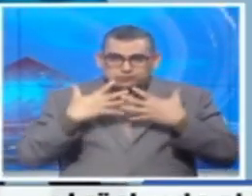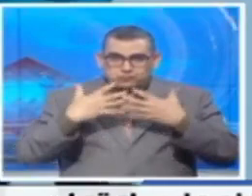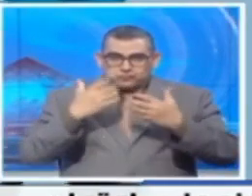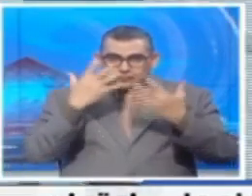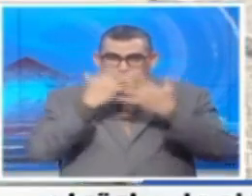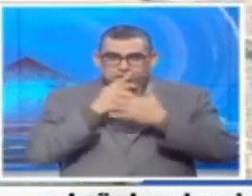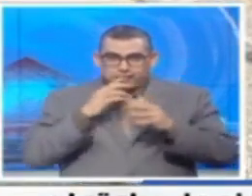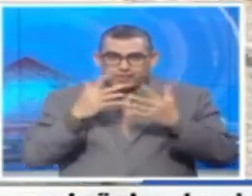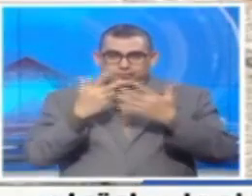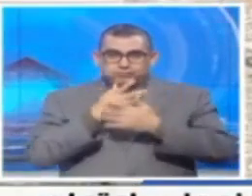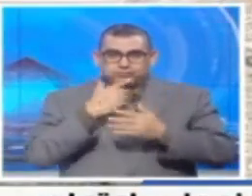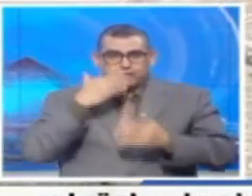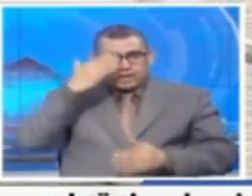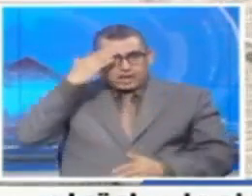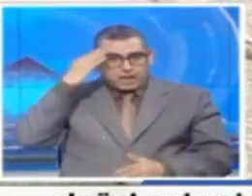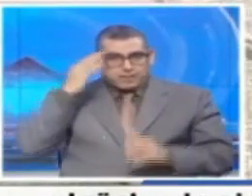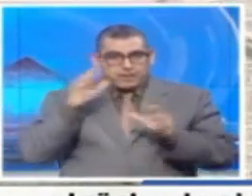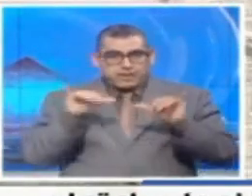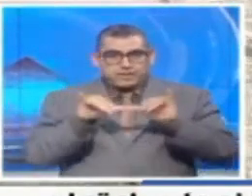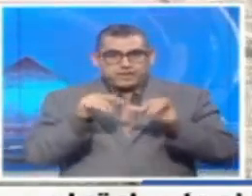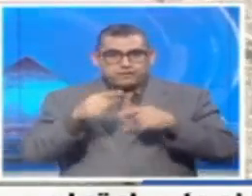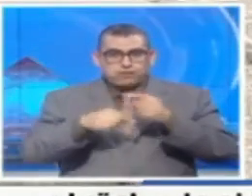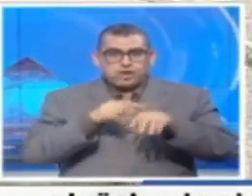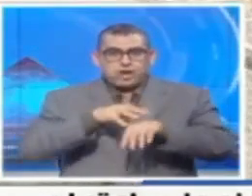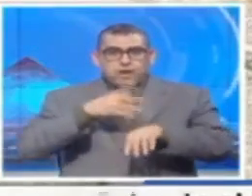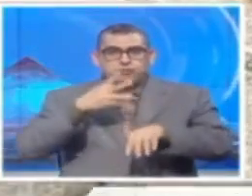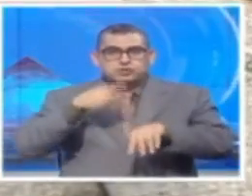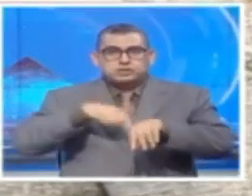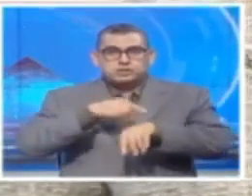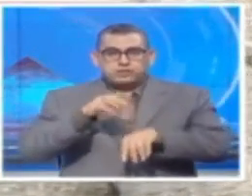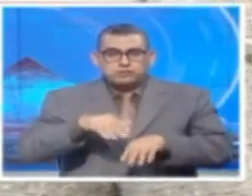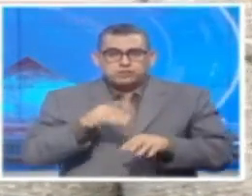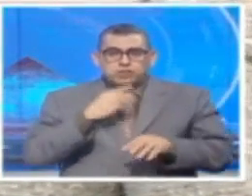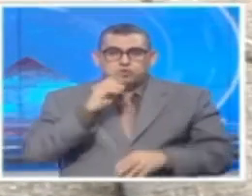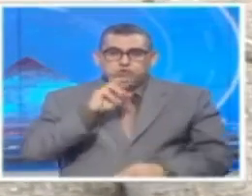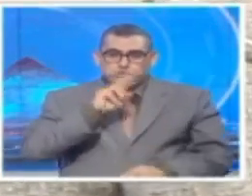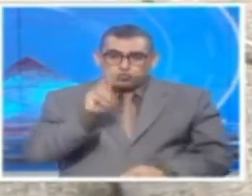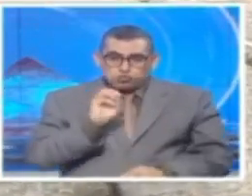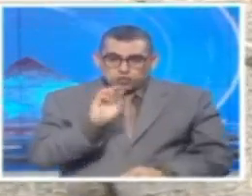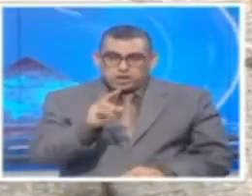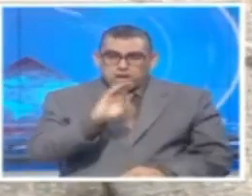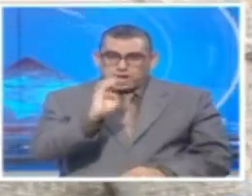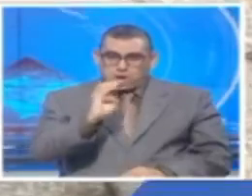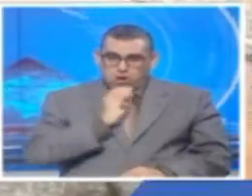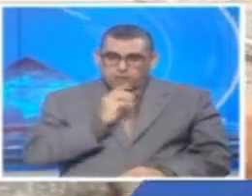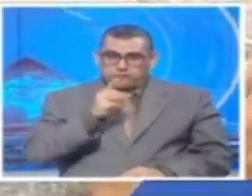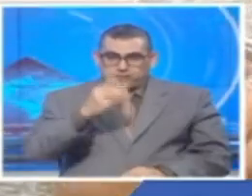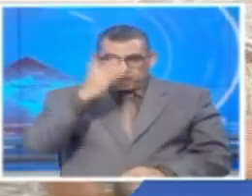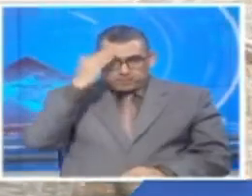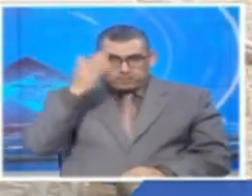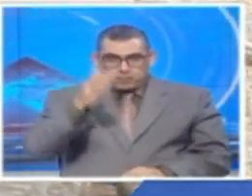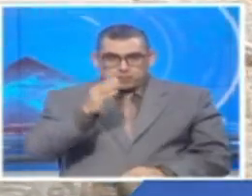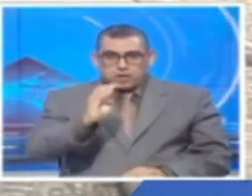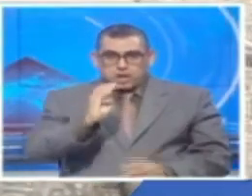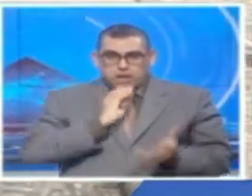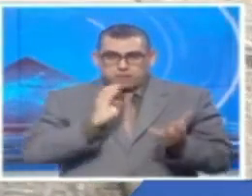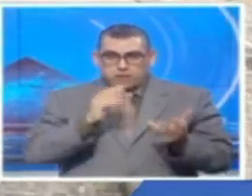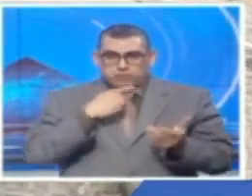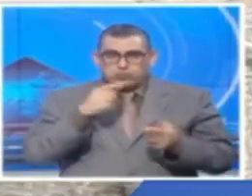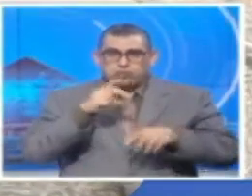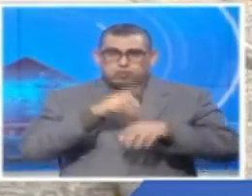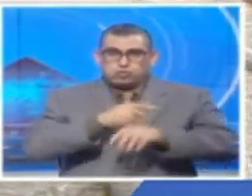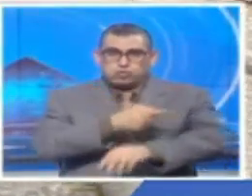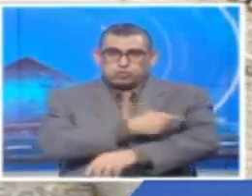الخبراء موجودين على مدى 24 ساعة بيجاوبوا على أسئلة المجتمع المعامل الطبية من